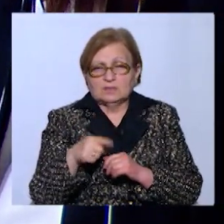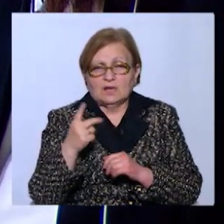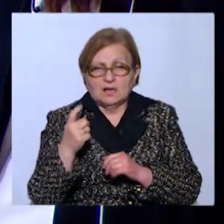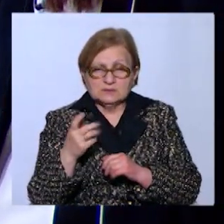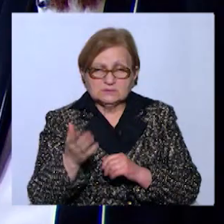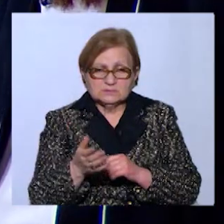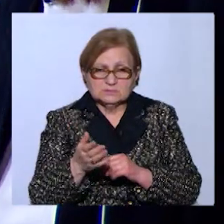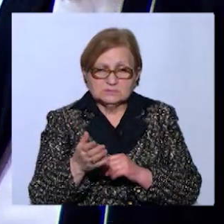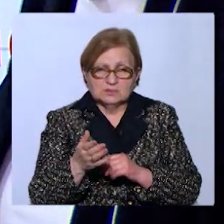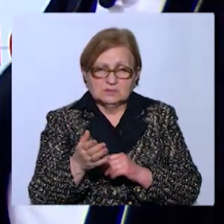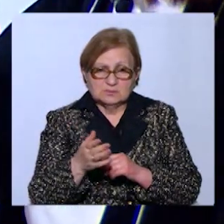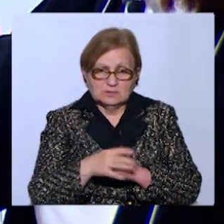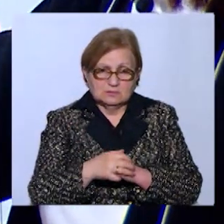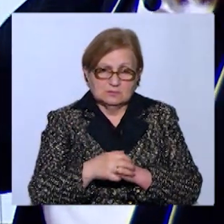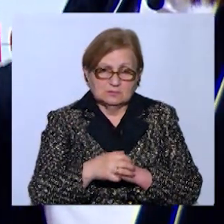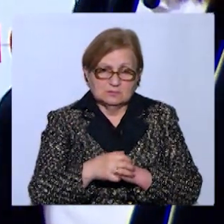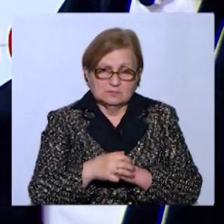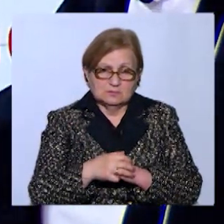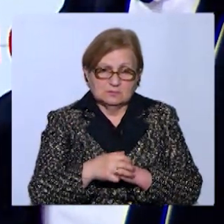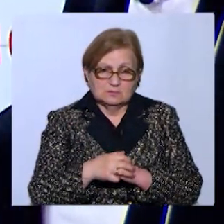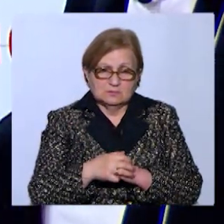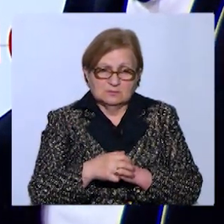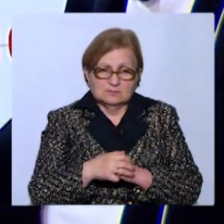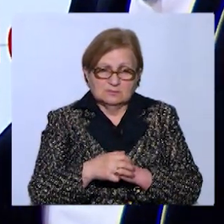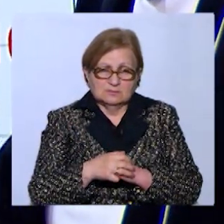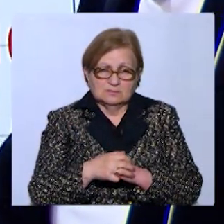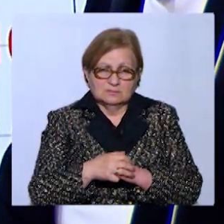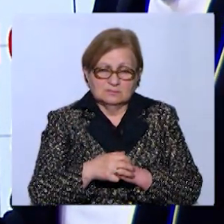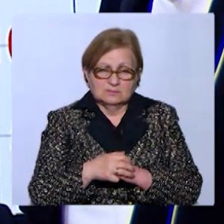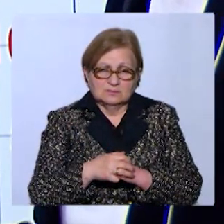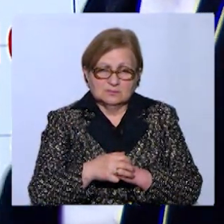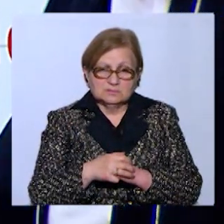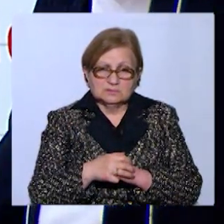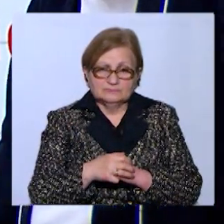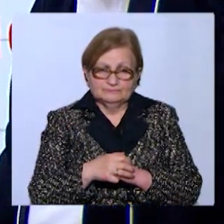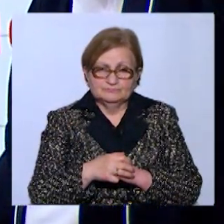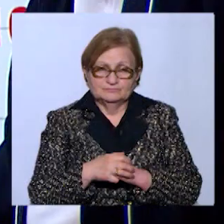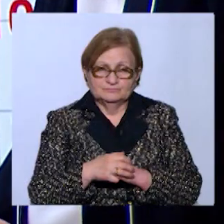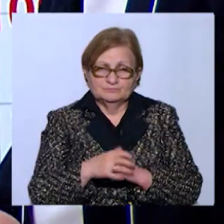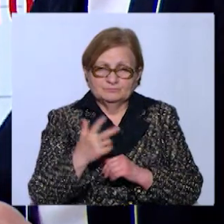2 100. ანუ ეს ინფორმაცია შეგვიძლია დავაწყვილოთ ჩვენ ესე.